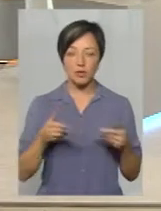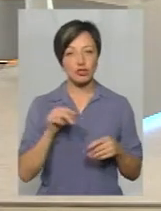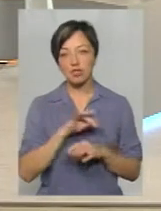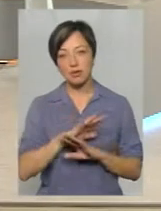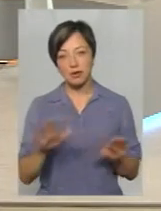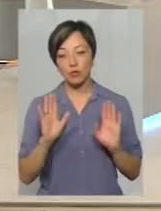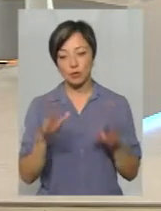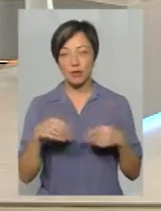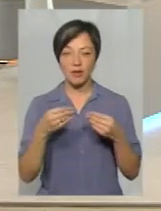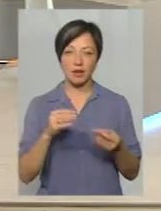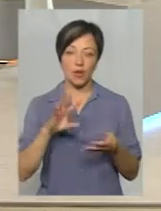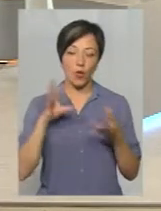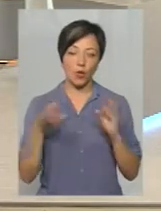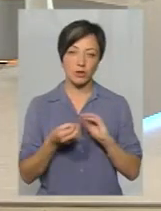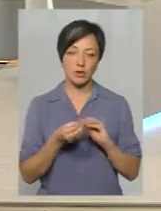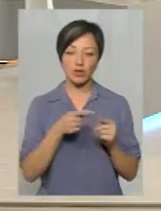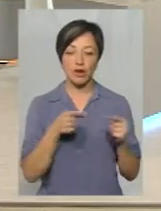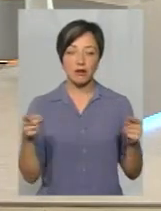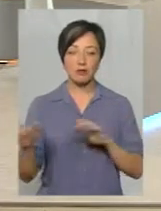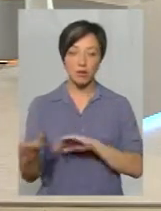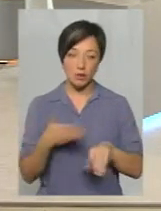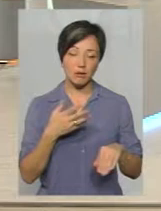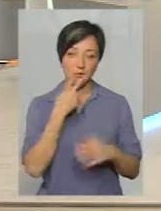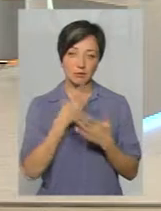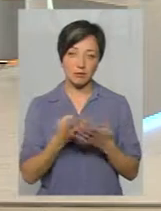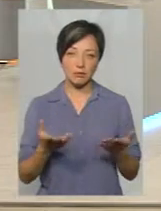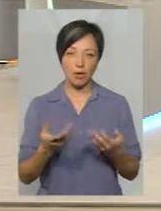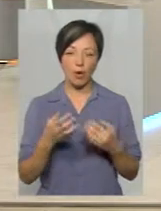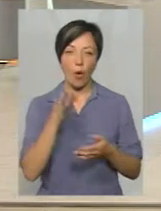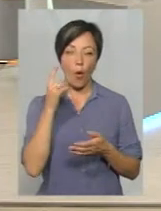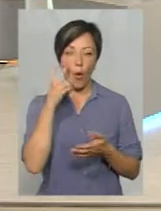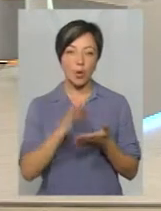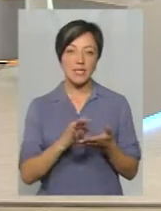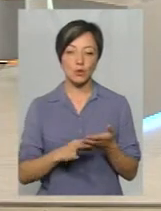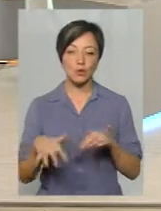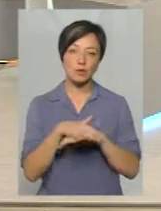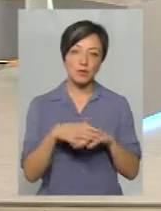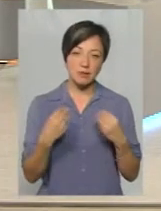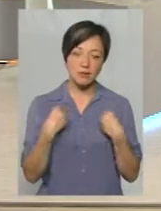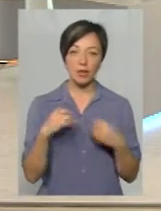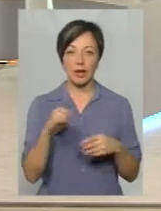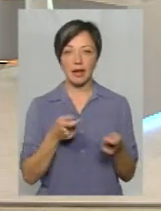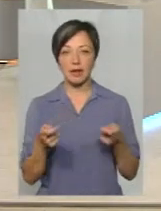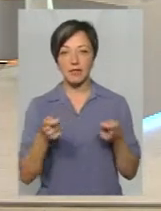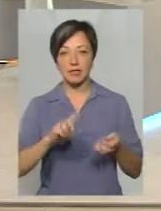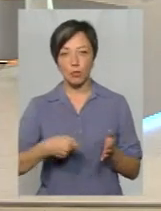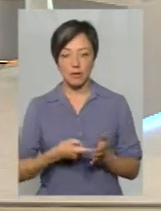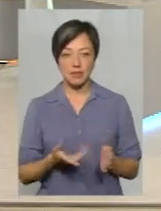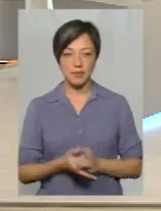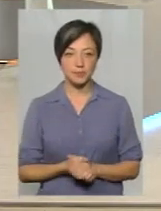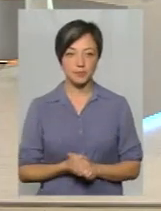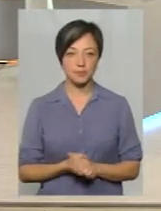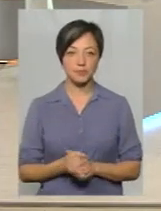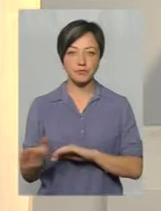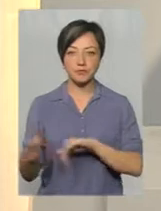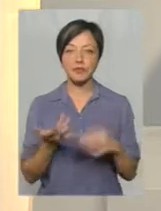відповідно будуть давати там через певний проміжок часу нам оцінку і суспільство, і так само керівництво міста. Скільки